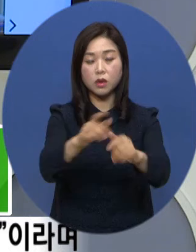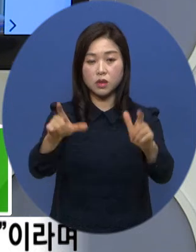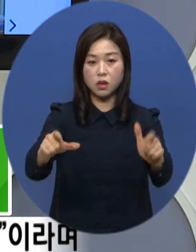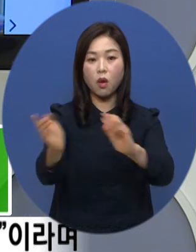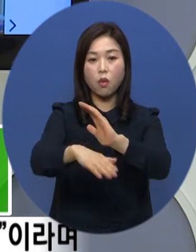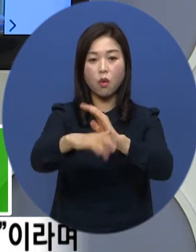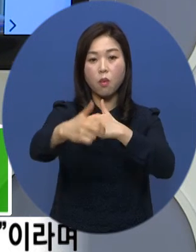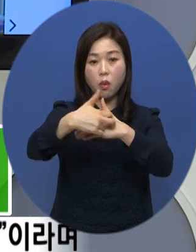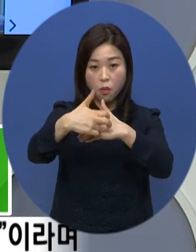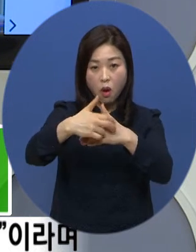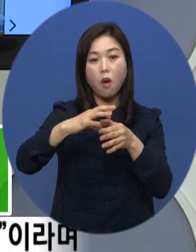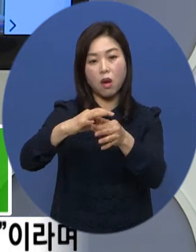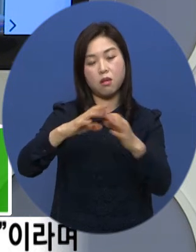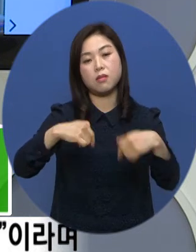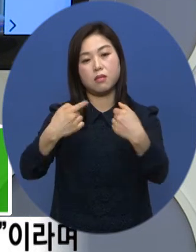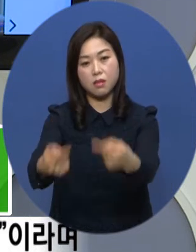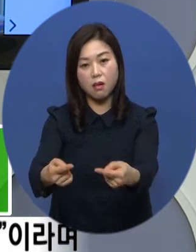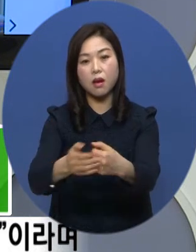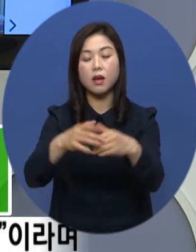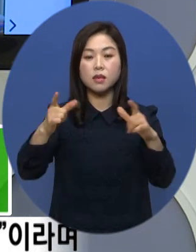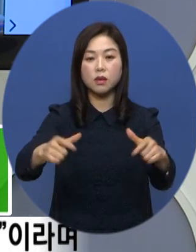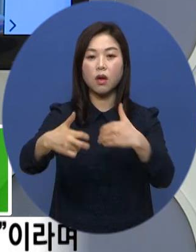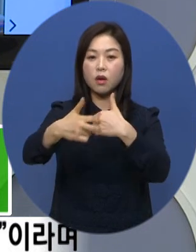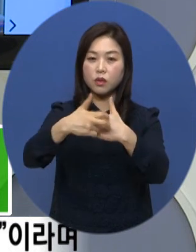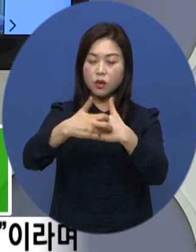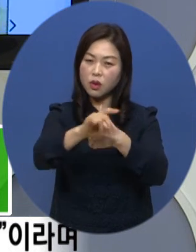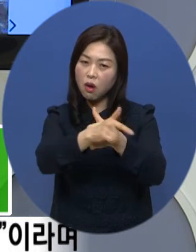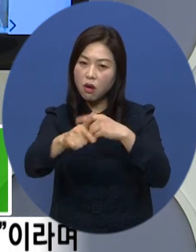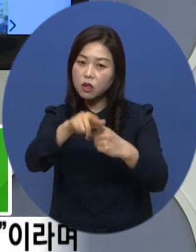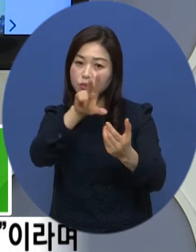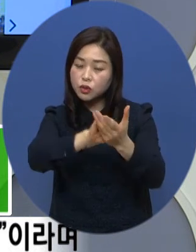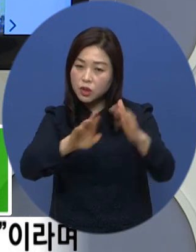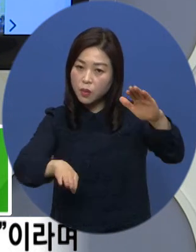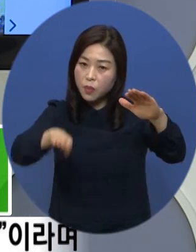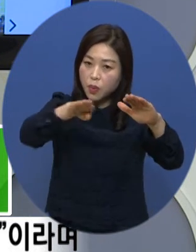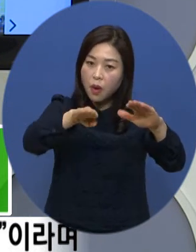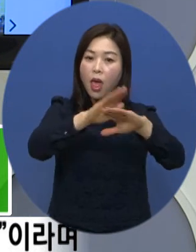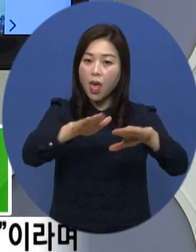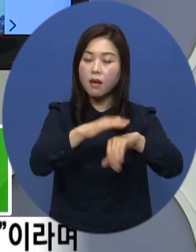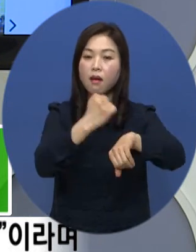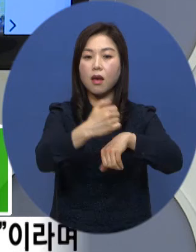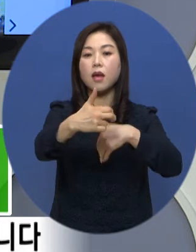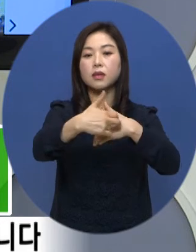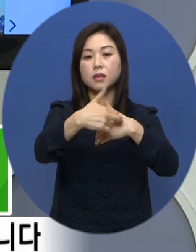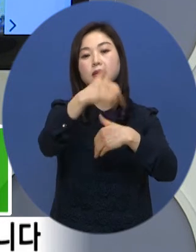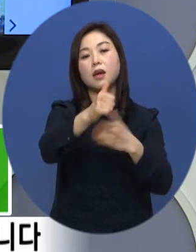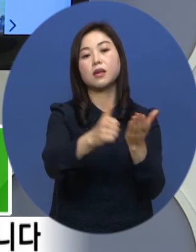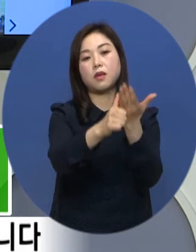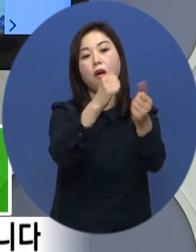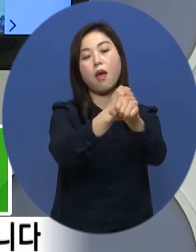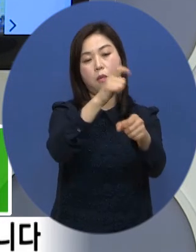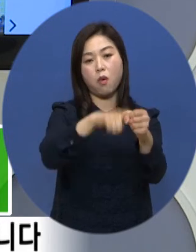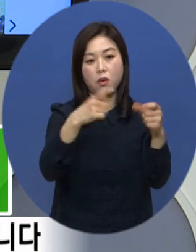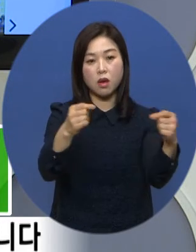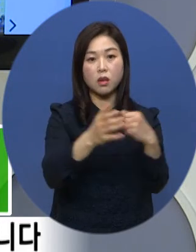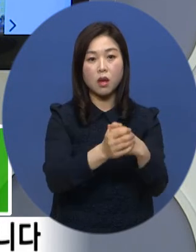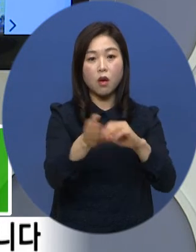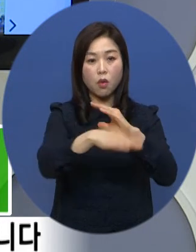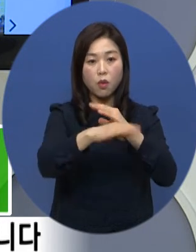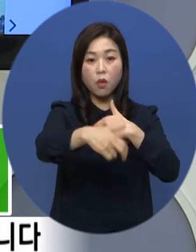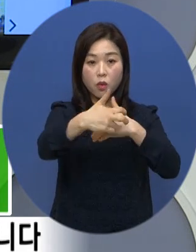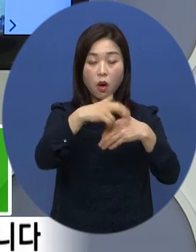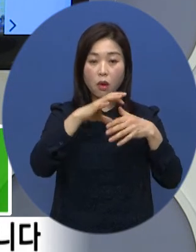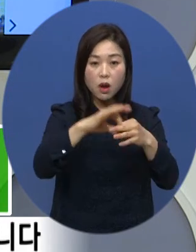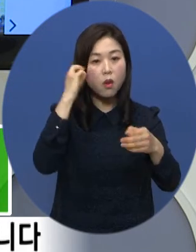공공 보건 의료의 기여해 지역 의류 격차를 해소할 의사 양성이 목적 이라며 공공보건의료 에 관심 있는 학생들이